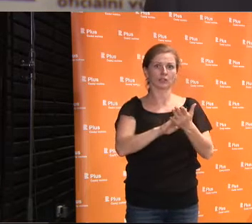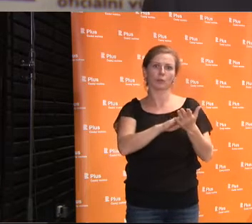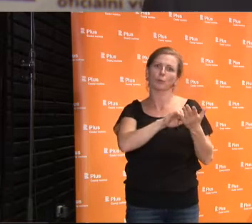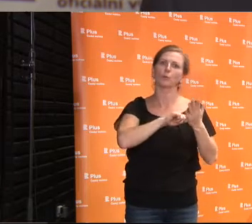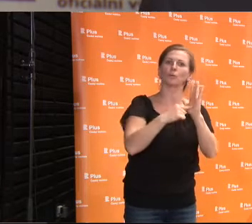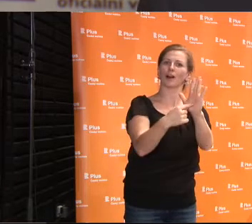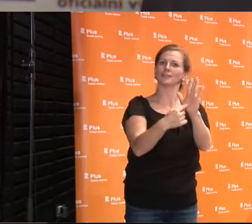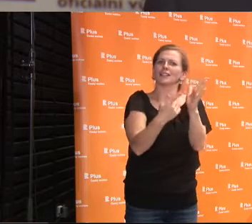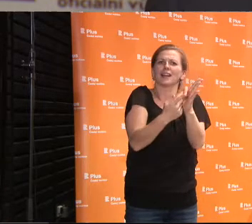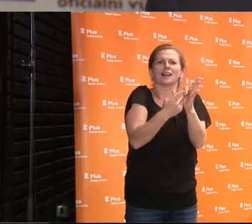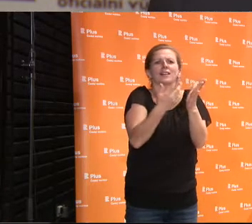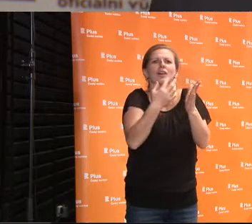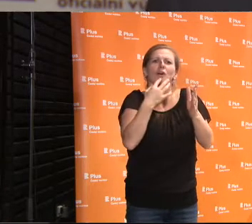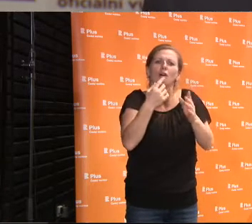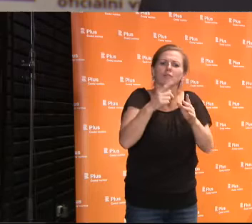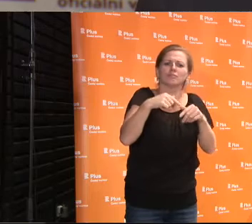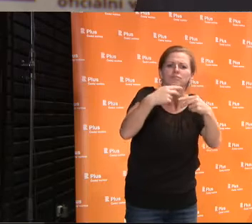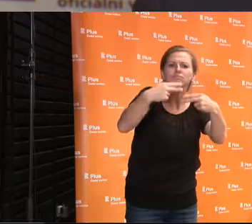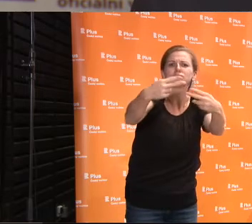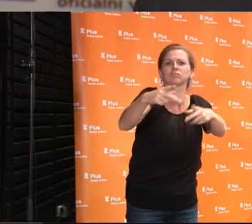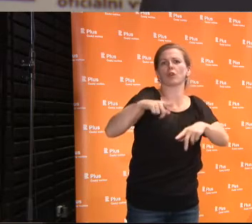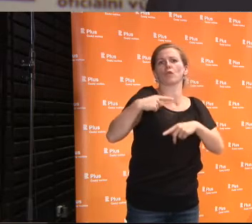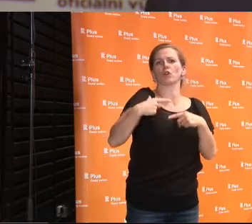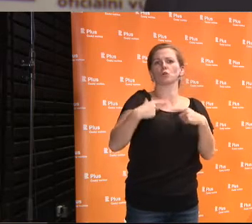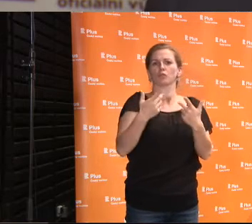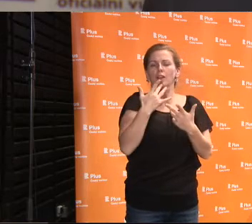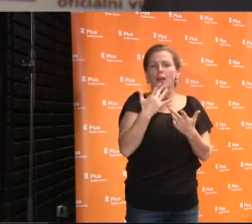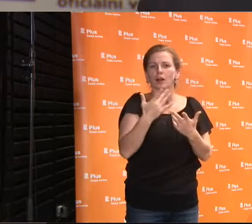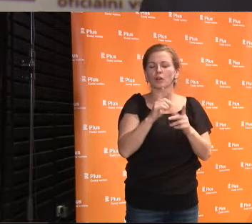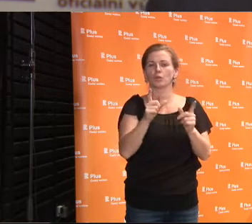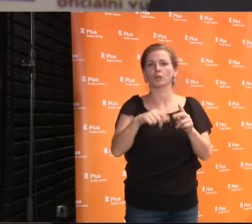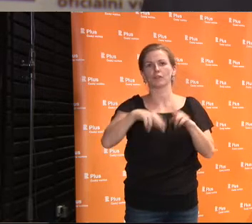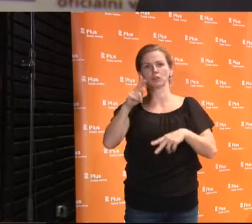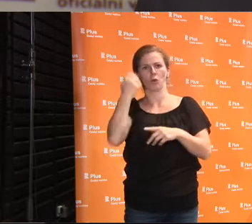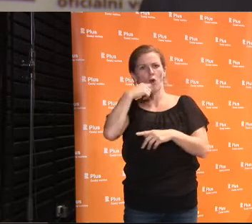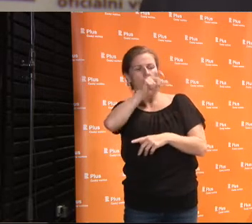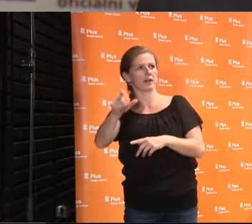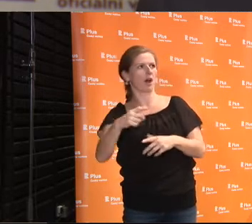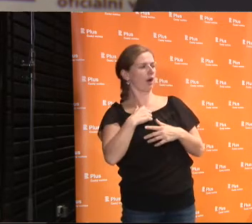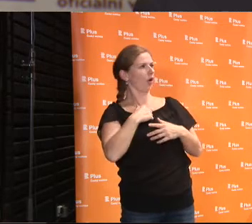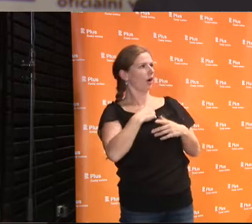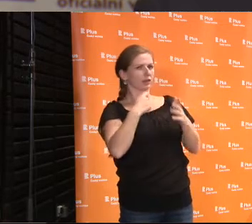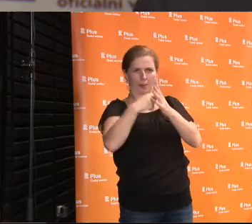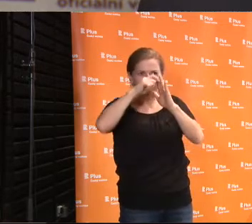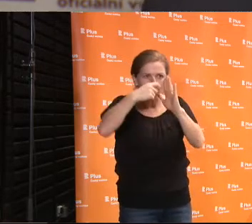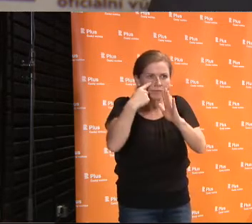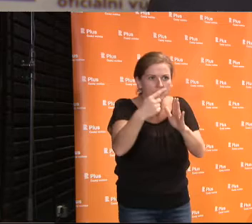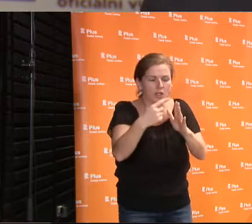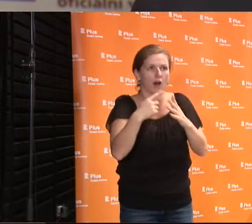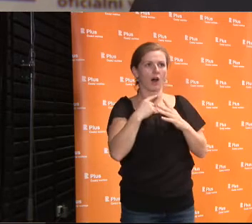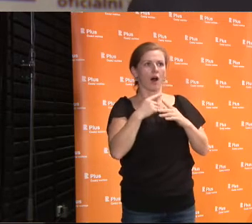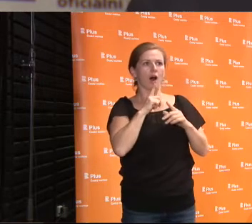to využívat. Oni totiž jsou tam mnohdy pod vlivem takových sci-fi filmů, představují si, že se objeví nějaká